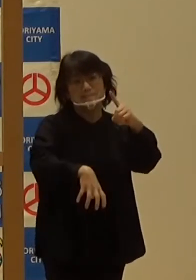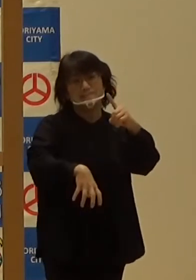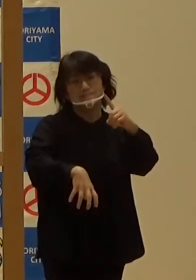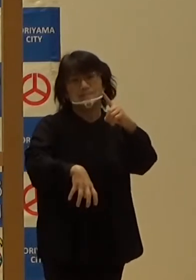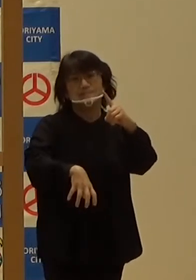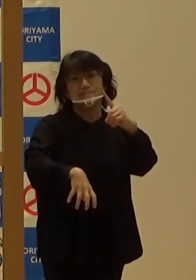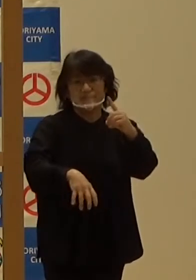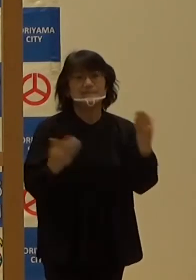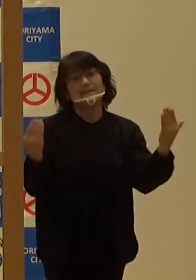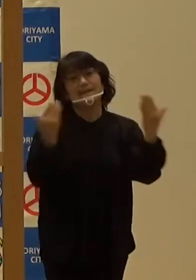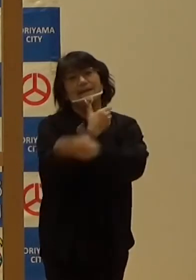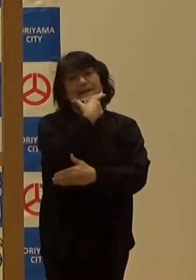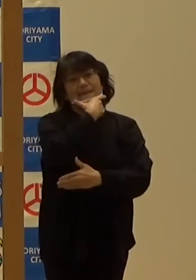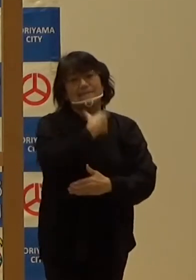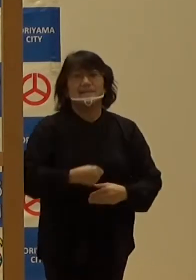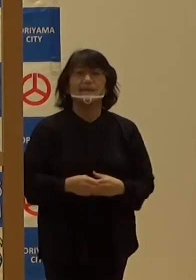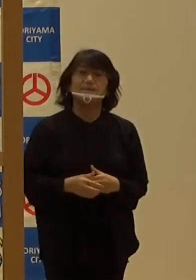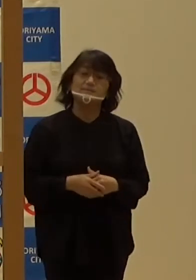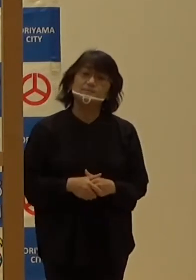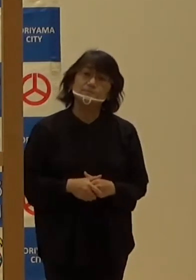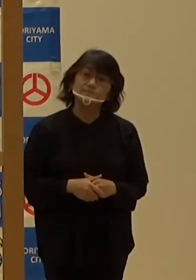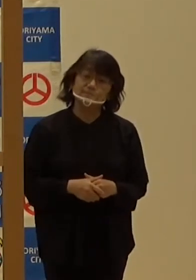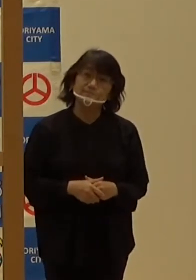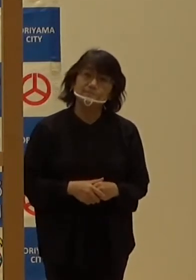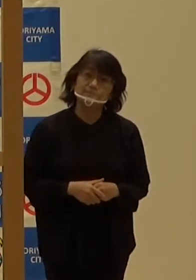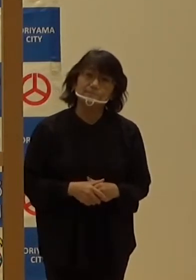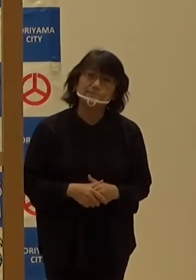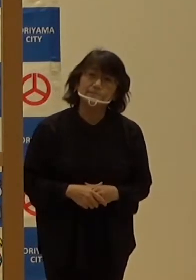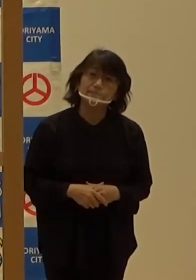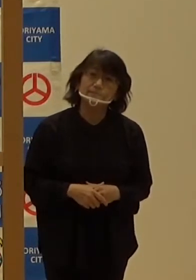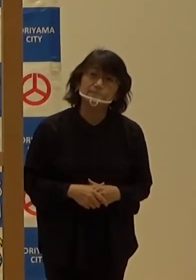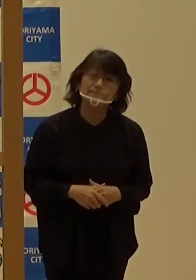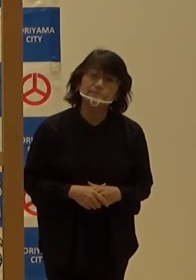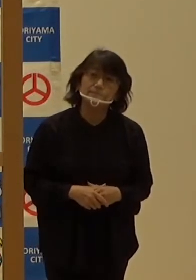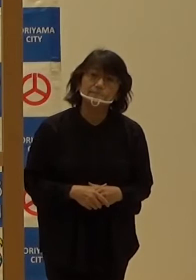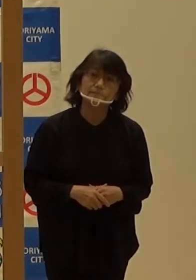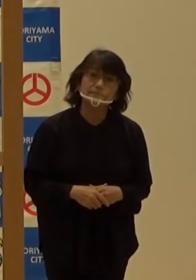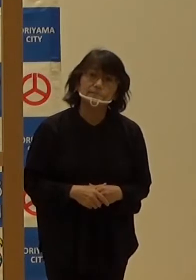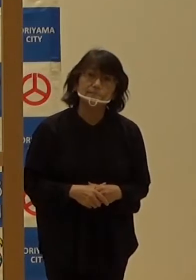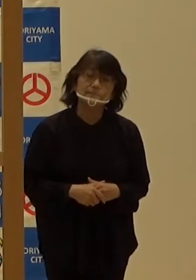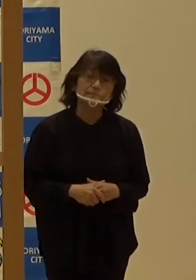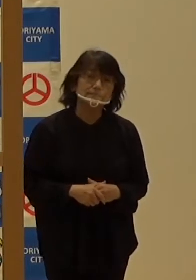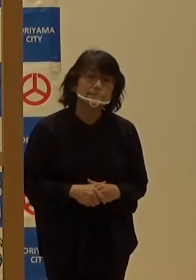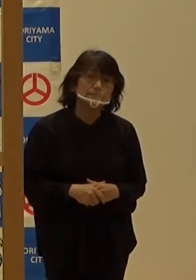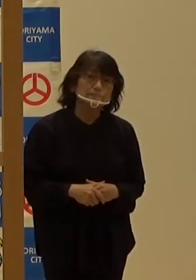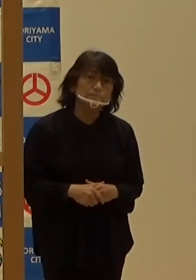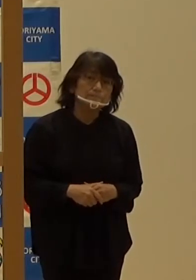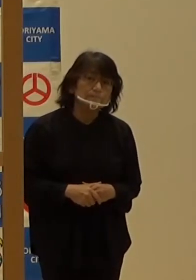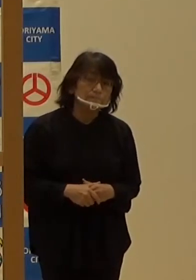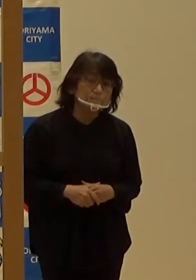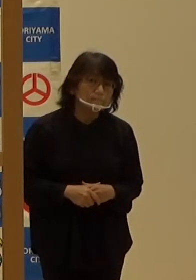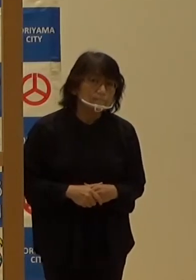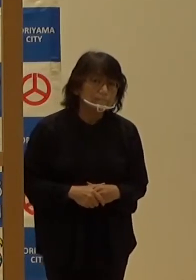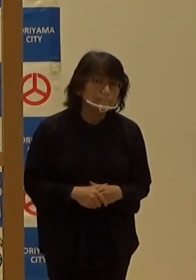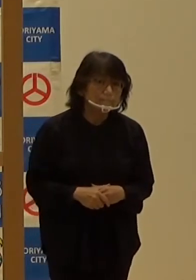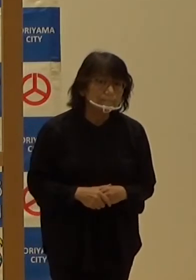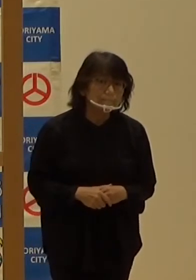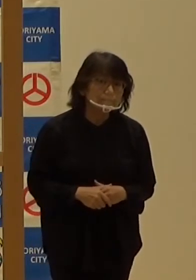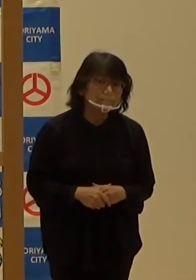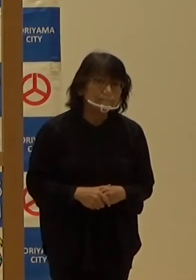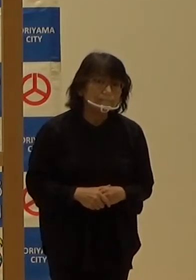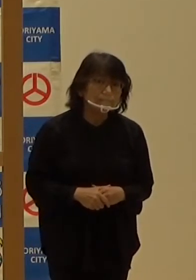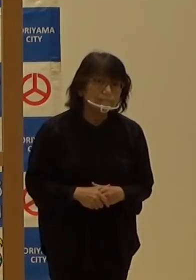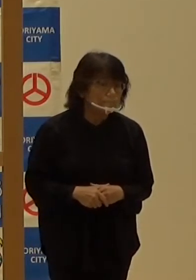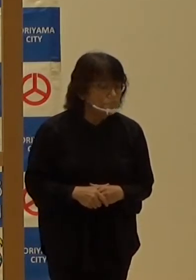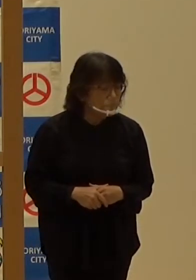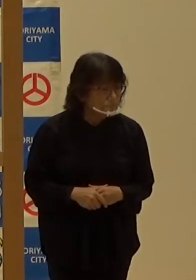ありがとうございます。それでもう一つ改めてなんですけれども、この、令和6年度からのスタートを目指して今